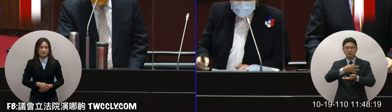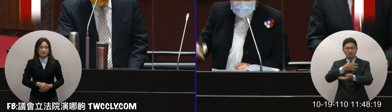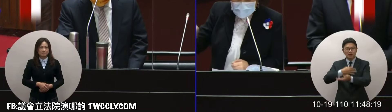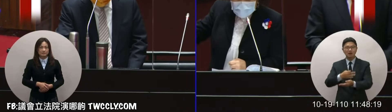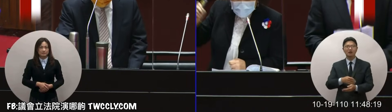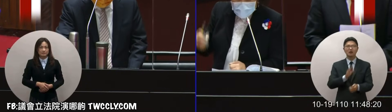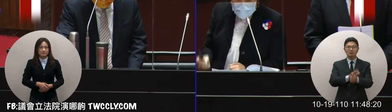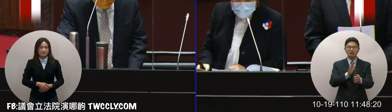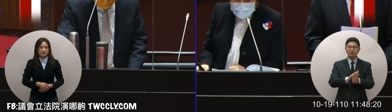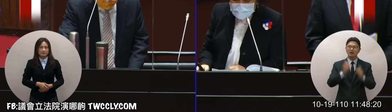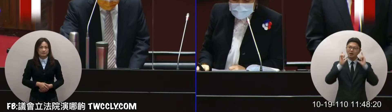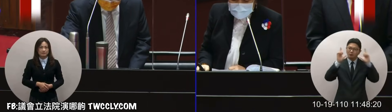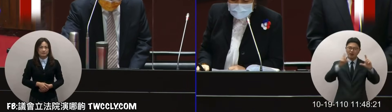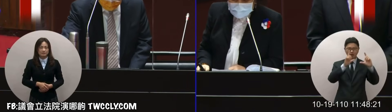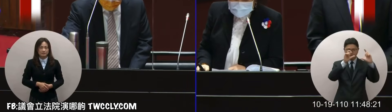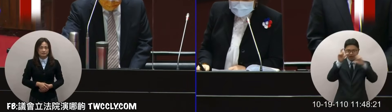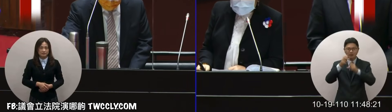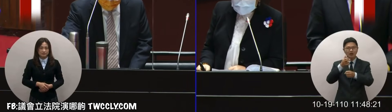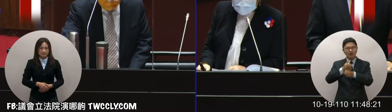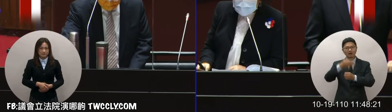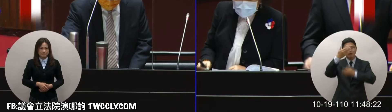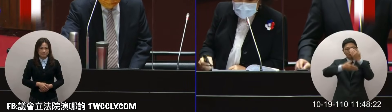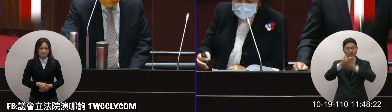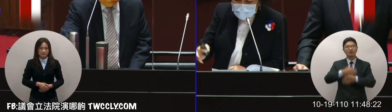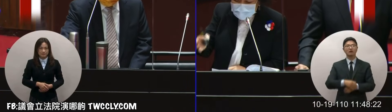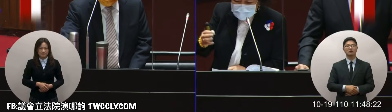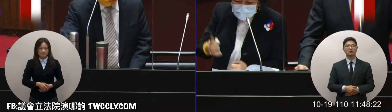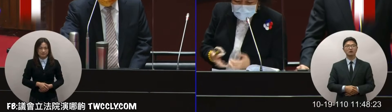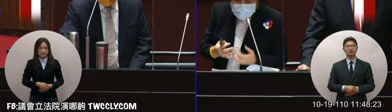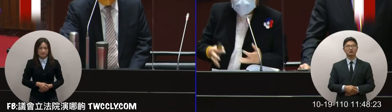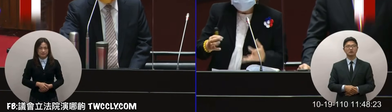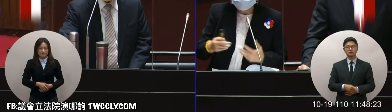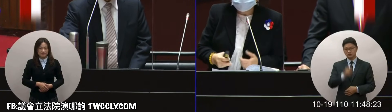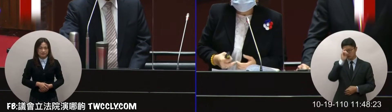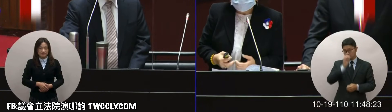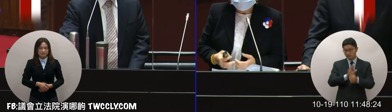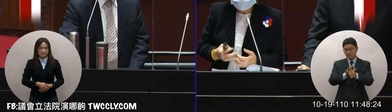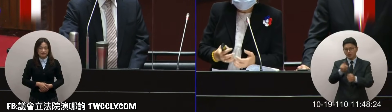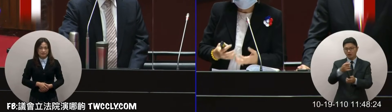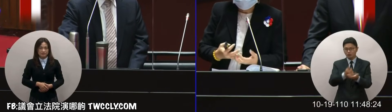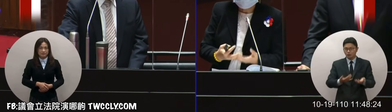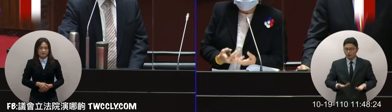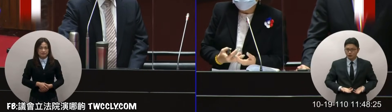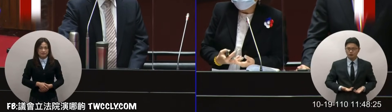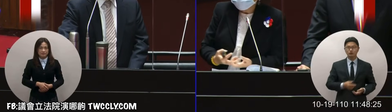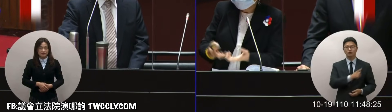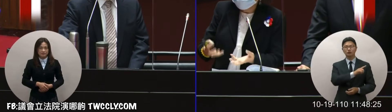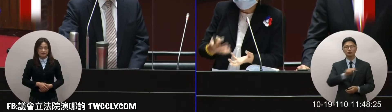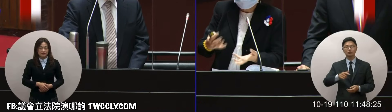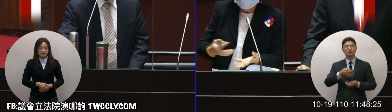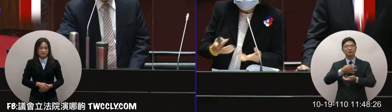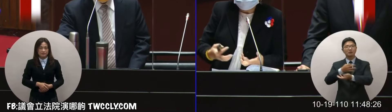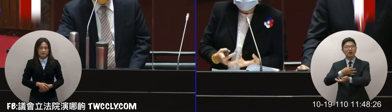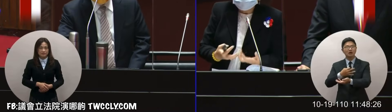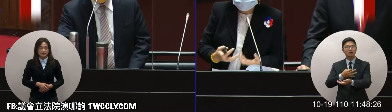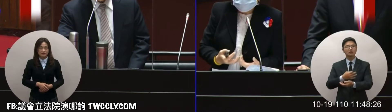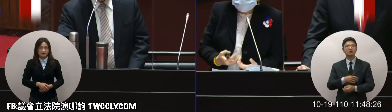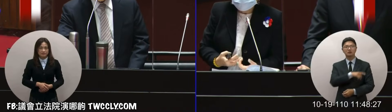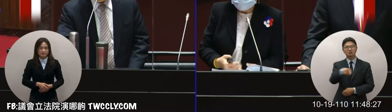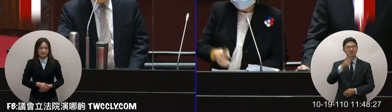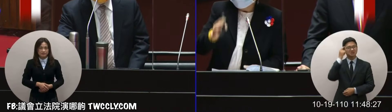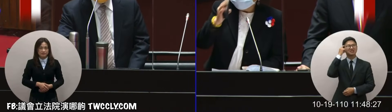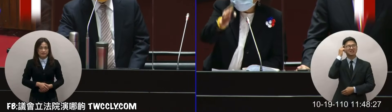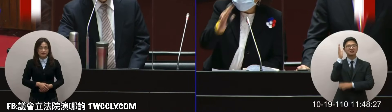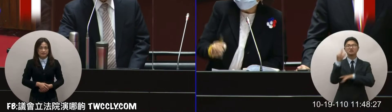啊，这个好好退休的。这个专案协助退，虽然感觉上吼，你感觉讲这是一些政